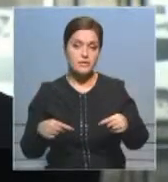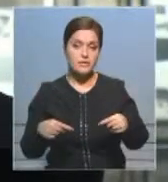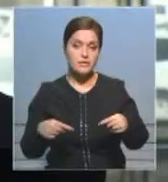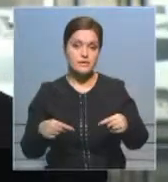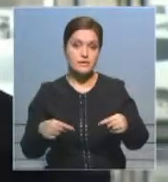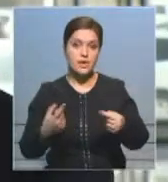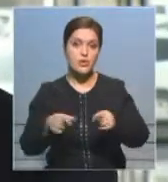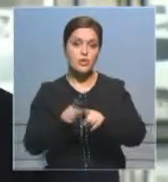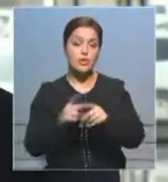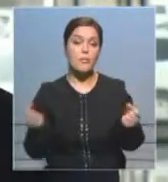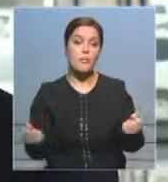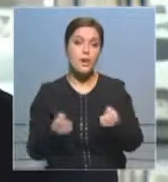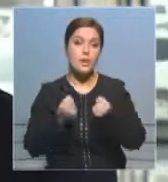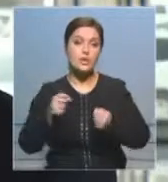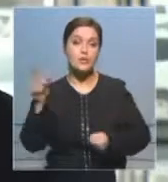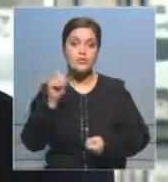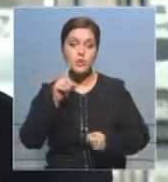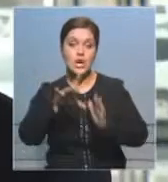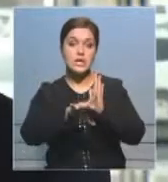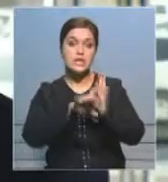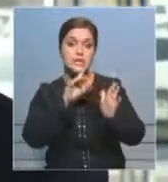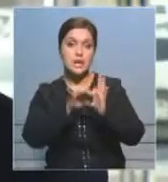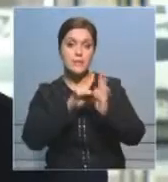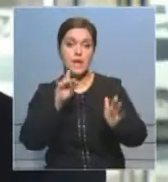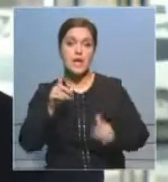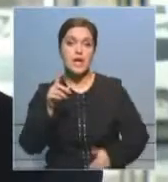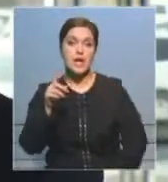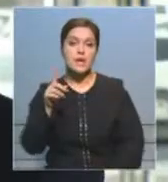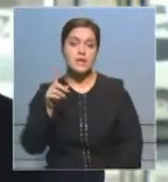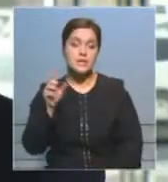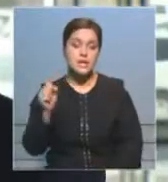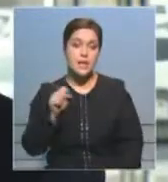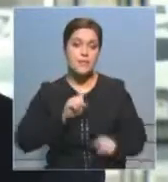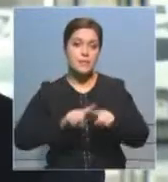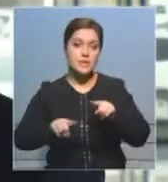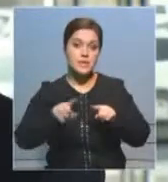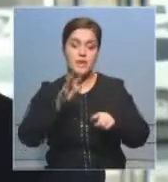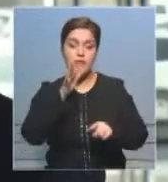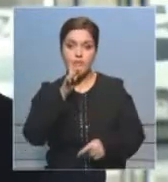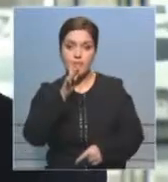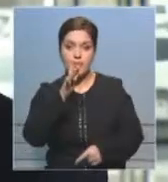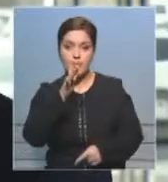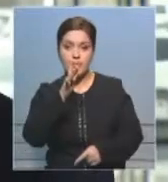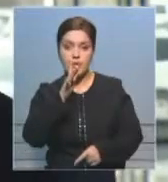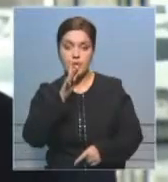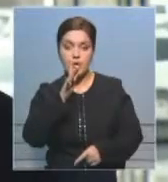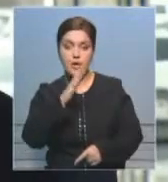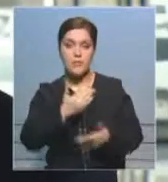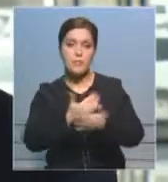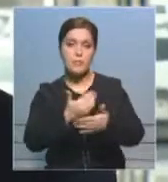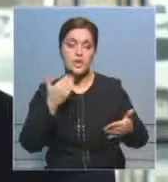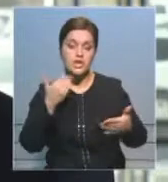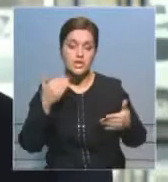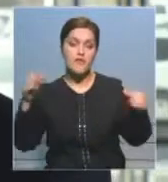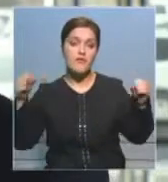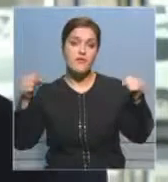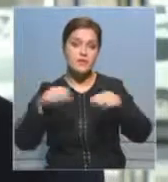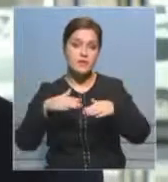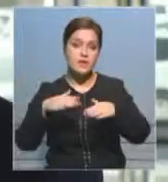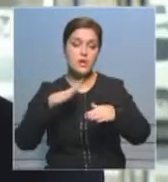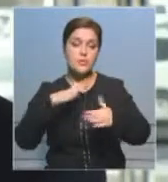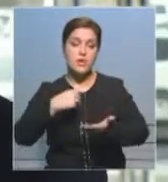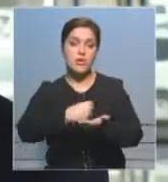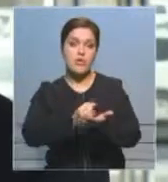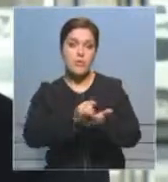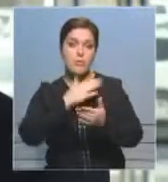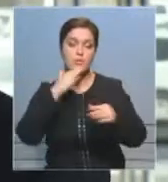поддерживаю в том плане что депутаты за короткое время прежнего созыва они приняли очень